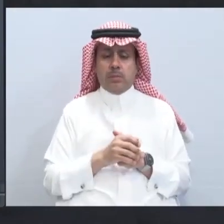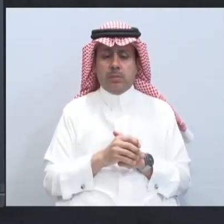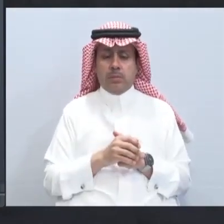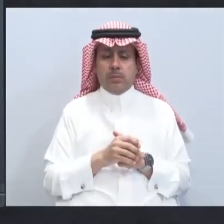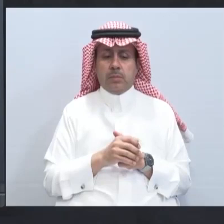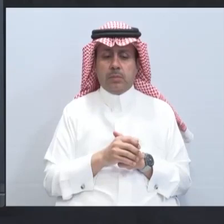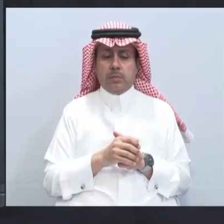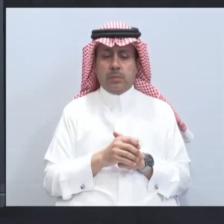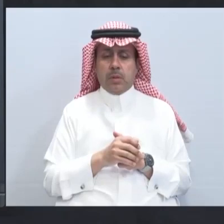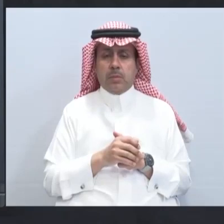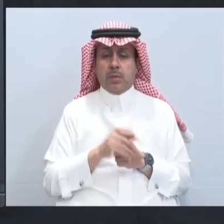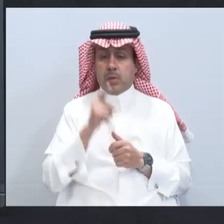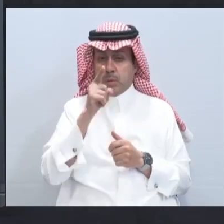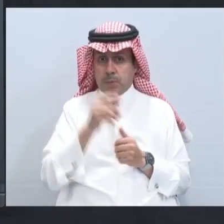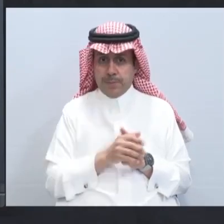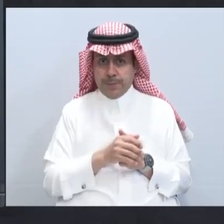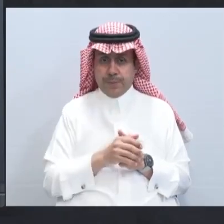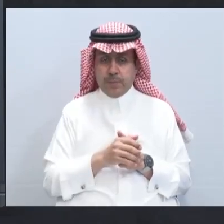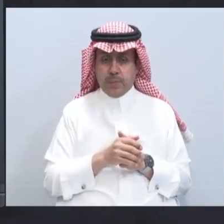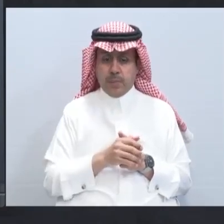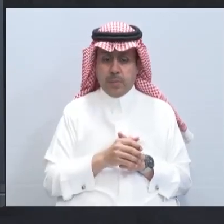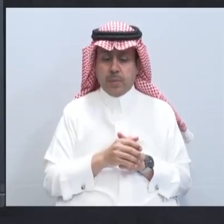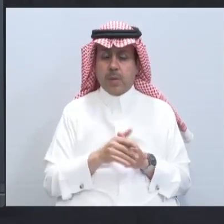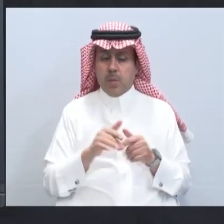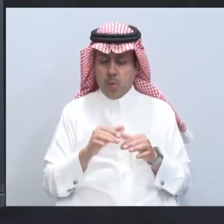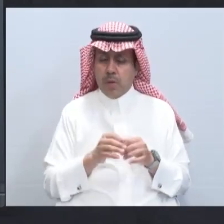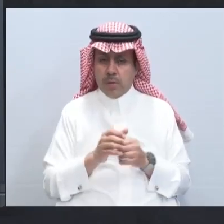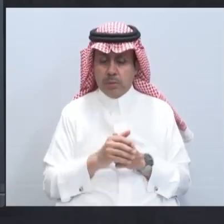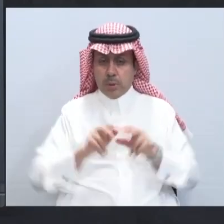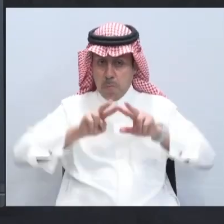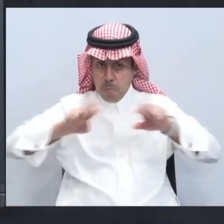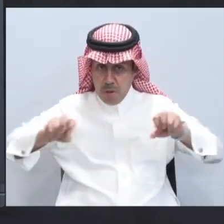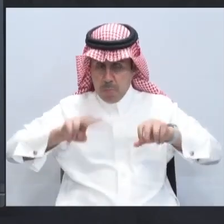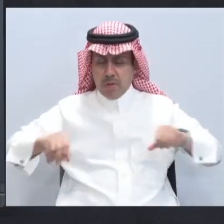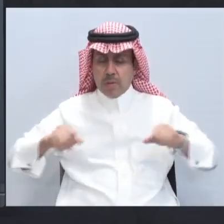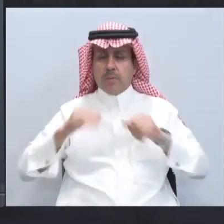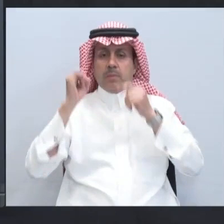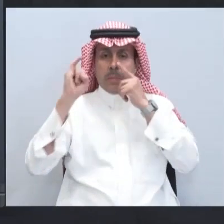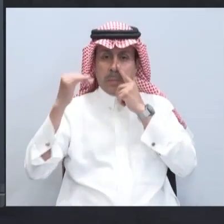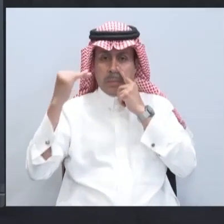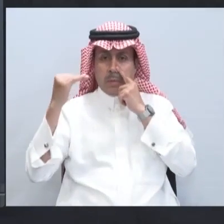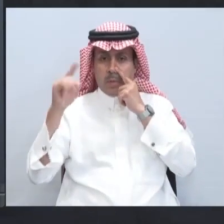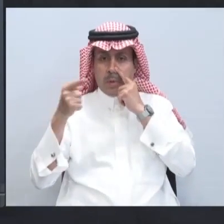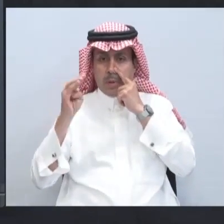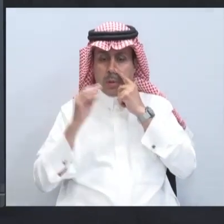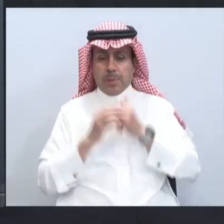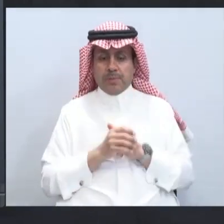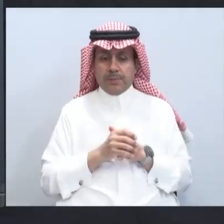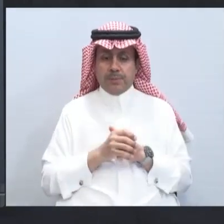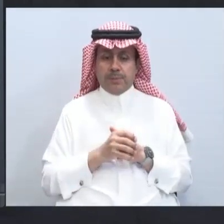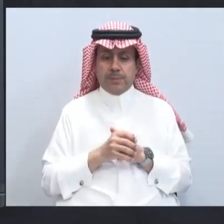هذه نريد منك ان تقوم بزياره هذه المحرك وتقوم بتطبيق هذه المهارات